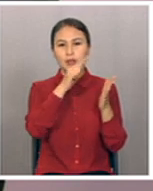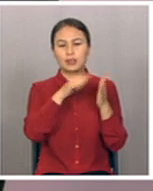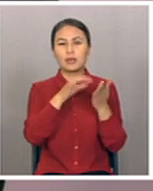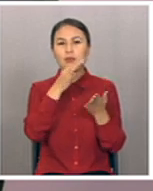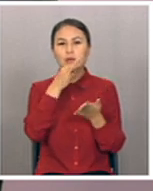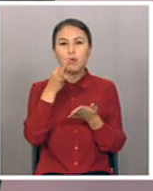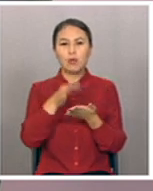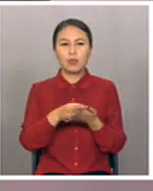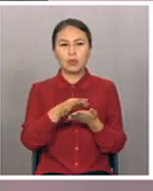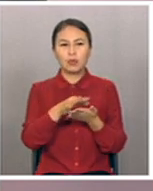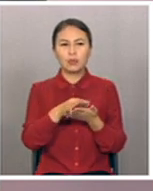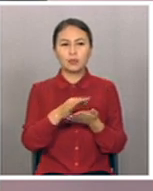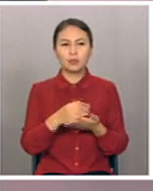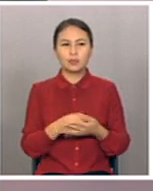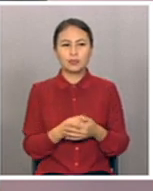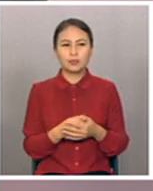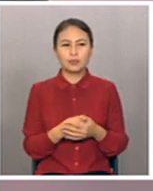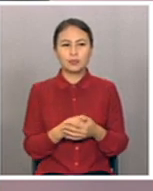көрейік.